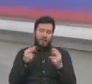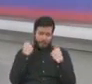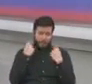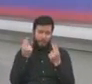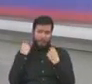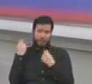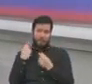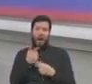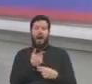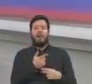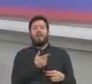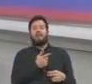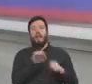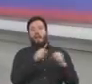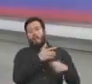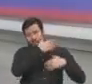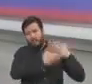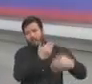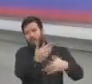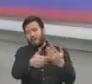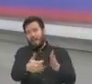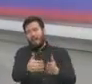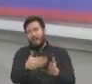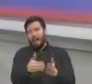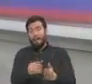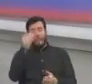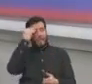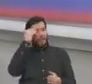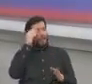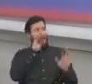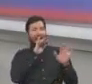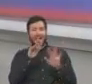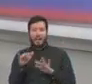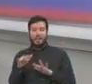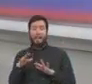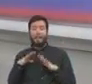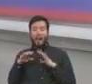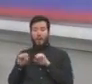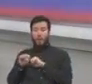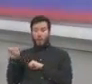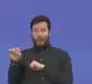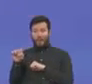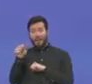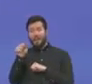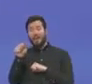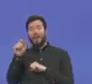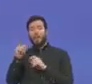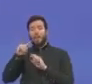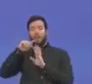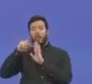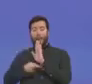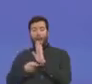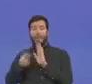si pamätám, že na jeseň kvôli jednému statusu spod slnečníka pána Sulíka celopoločné testovanie sa